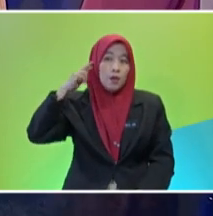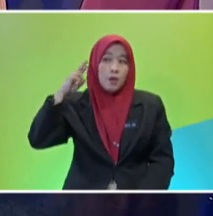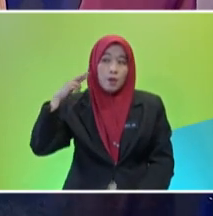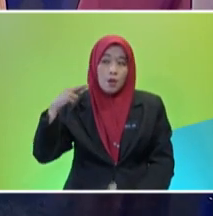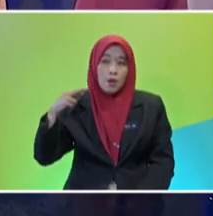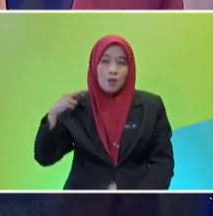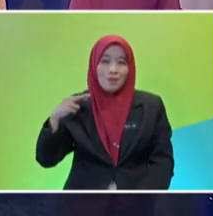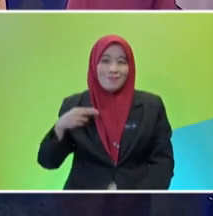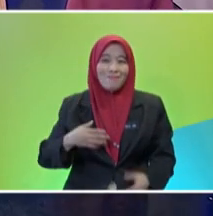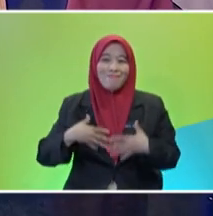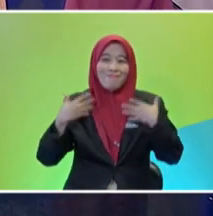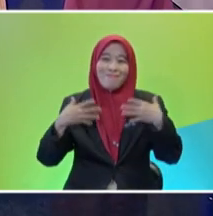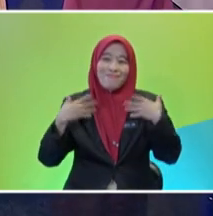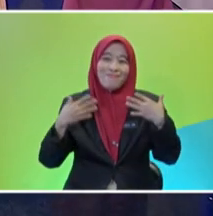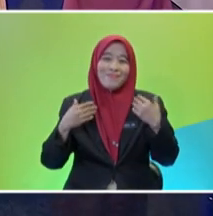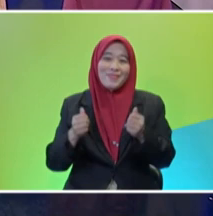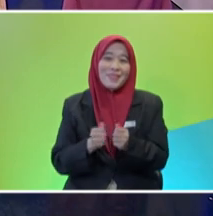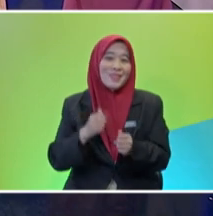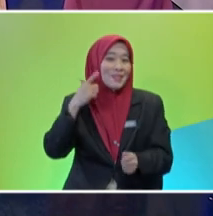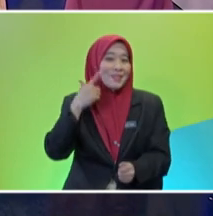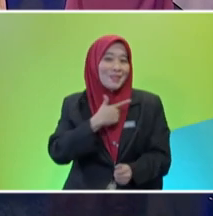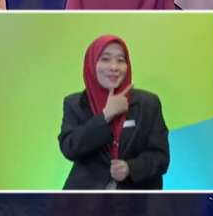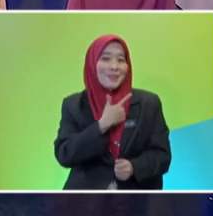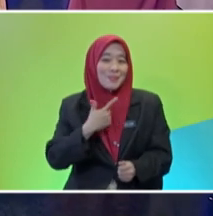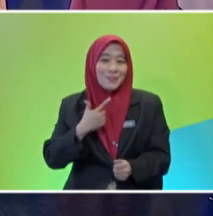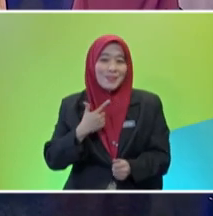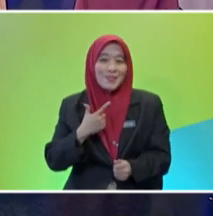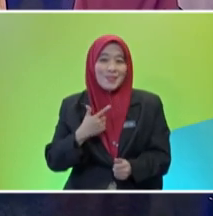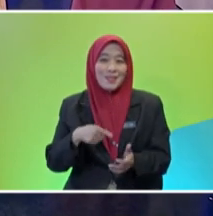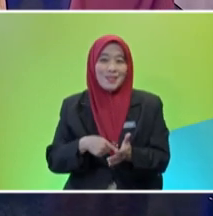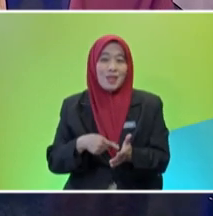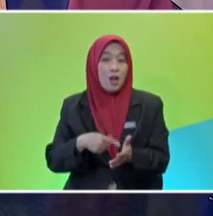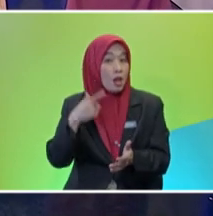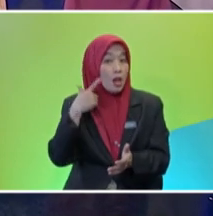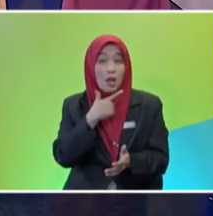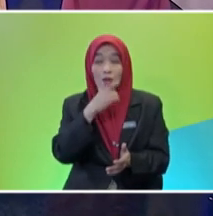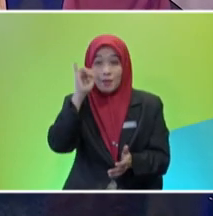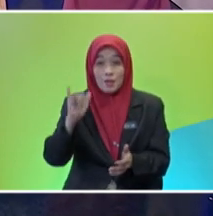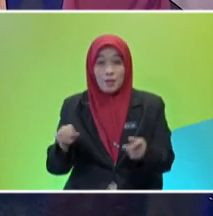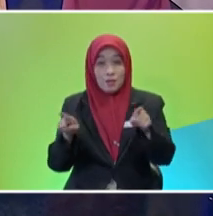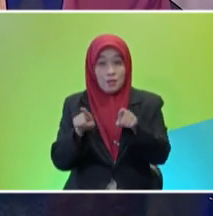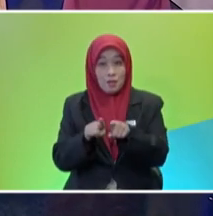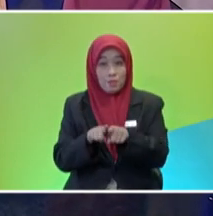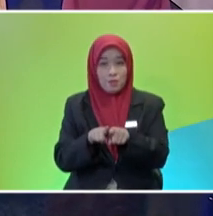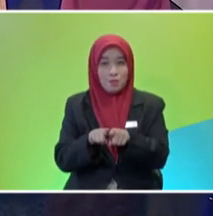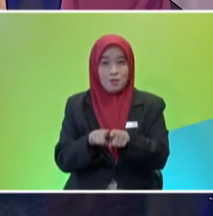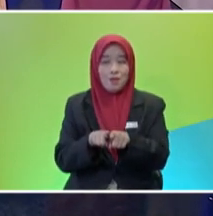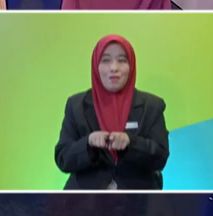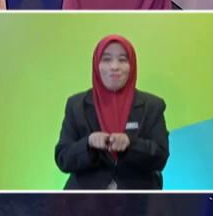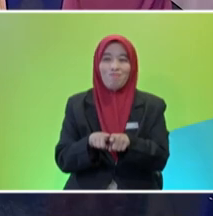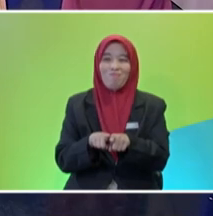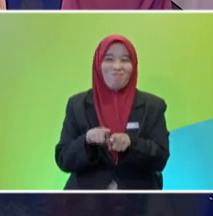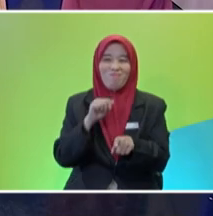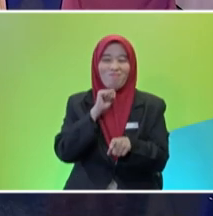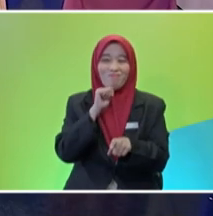Dengar bunyi tak? Seronoklah lagu ni, cikgu. Seronok tak lagu ni? Best tak? Lagu yang sama yang macam Isyak? Ya, lagu. Okey, tak boleh lama sangat. Nanti